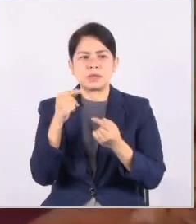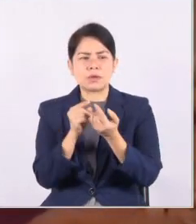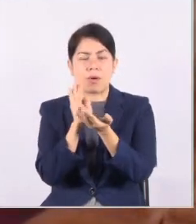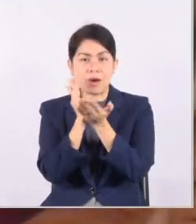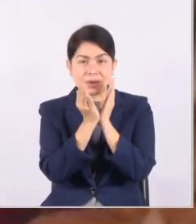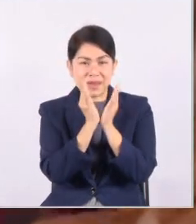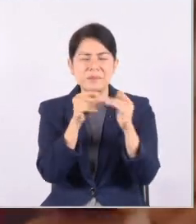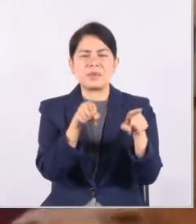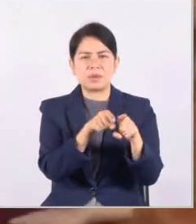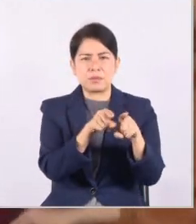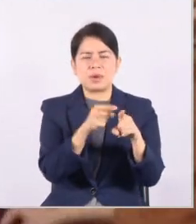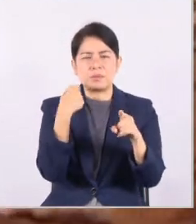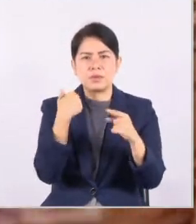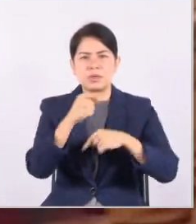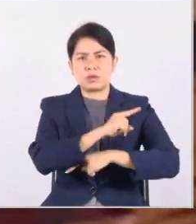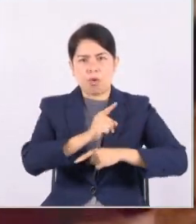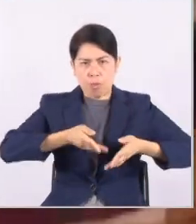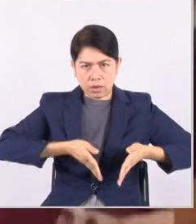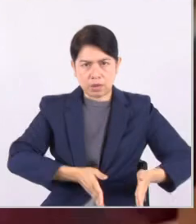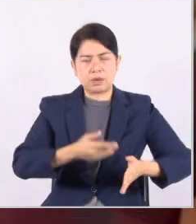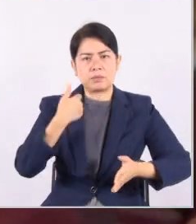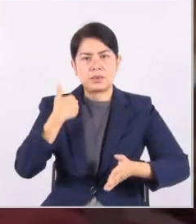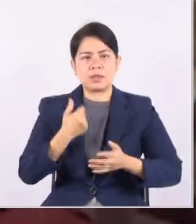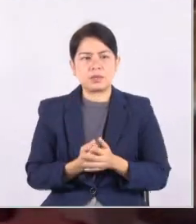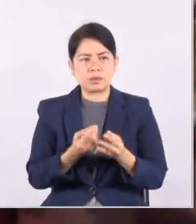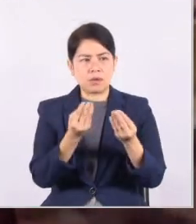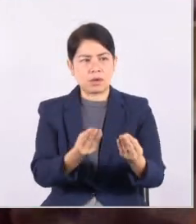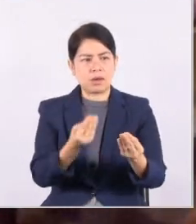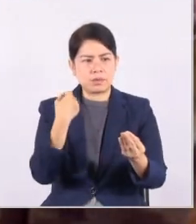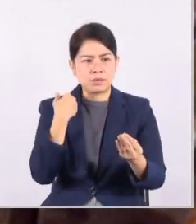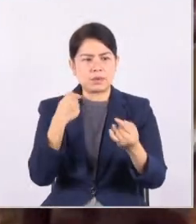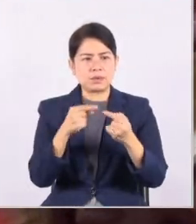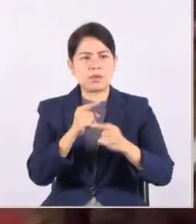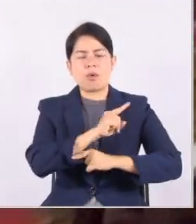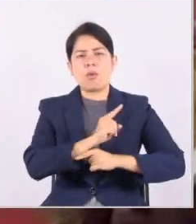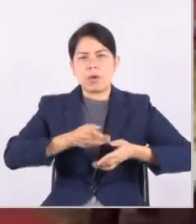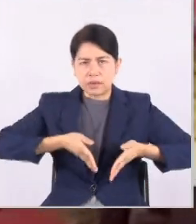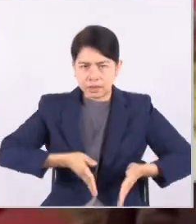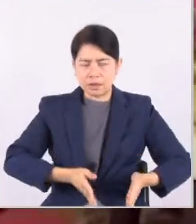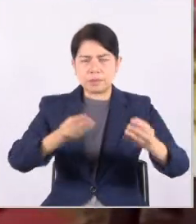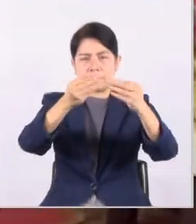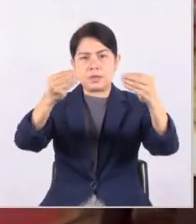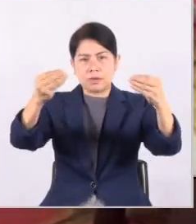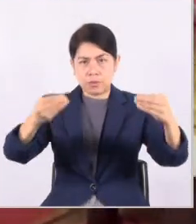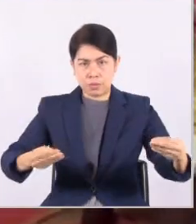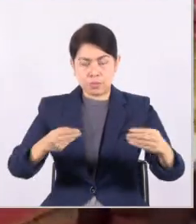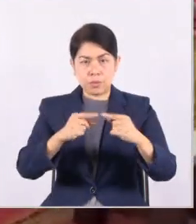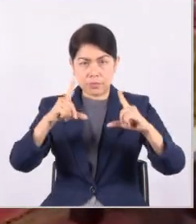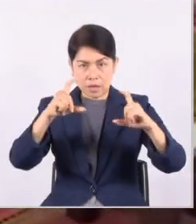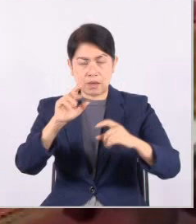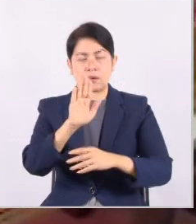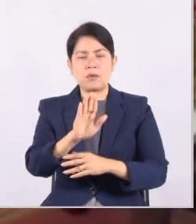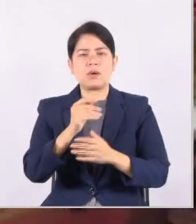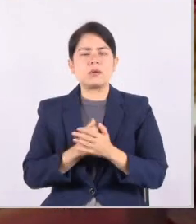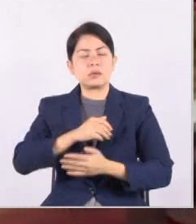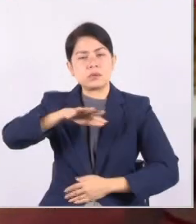ให้เหมือนทุกปีนั่นแหละอย่าพูดแบบนั้นร้องแฮปปี้เบิร์ธเดย์กันเนี่ยค่ะกับกรอบรูปของผู้ตายนะคือทุกคนเนี่ยด้วยความโศกเศร้